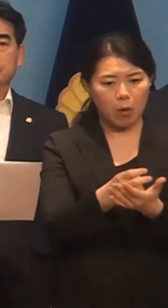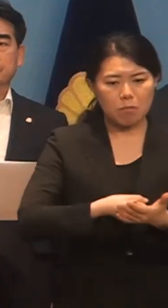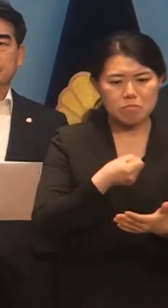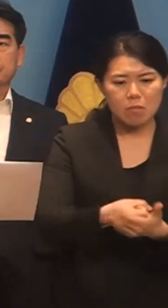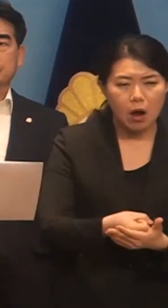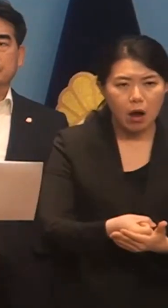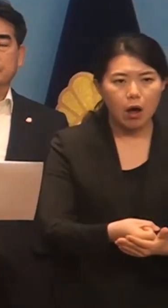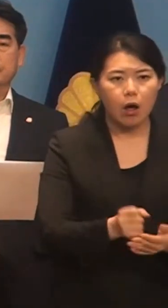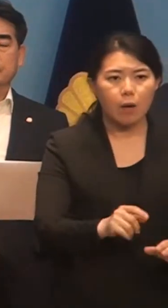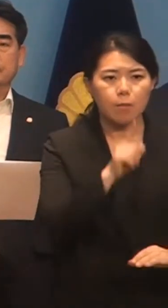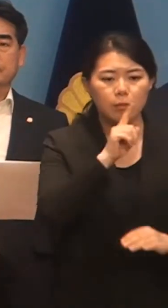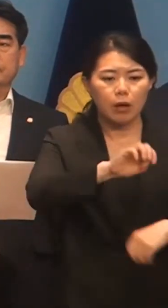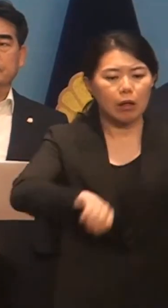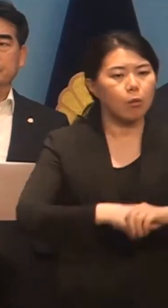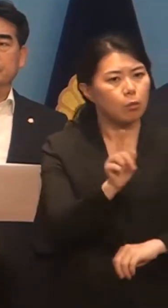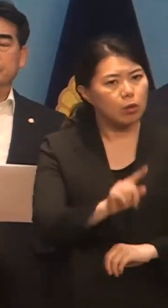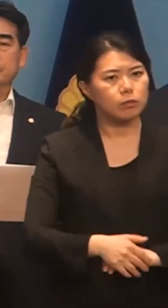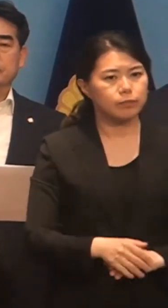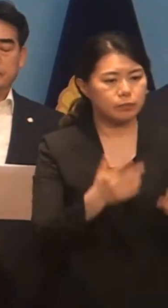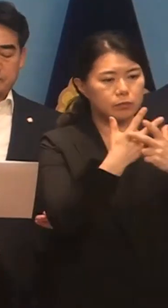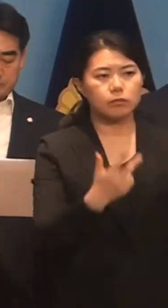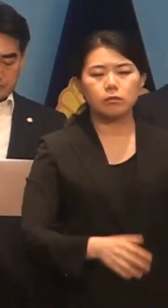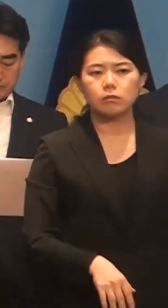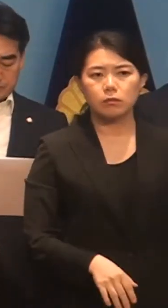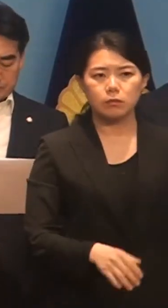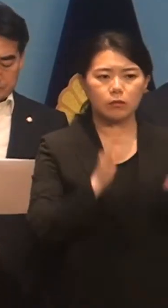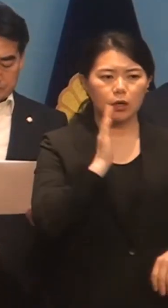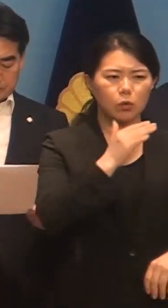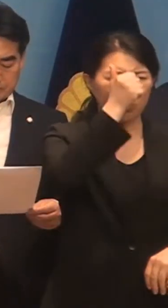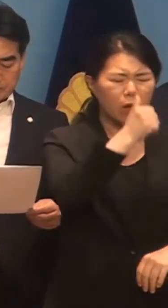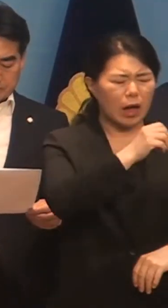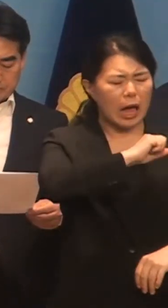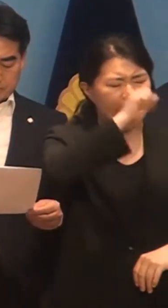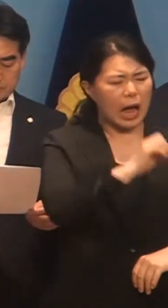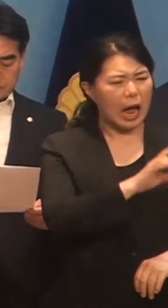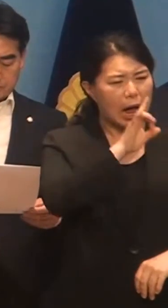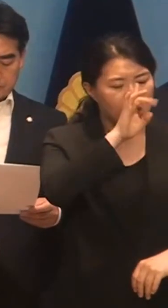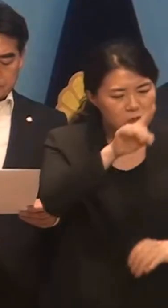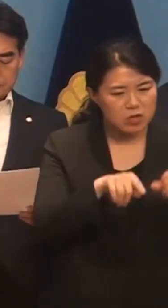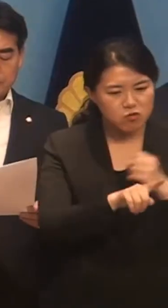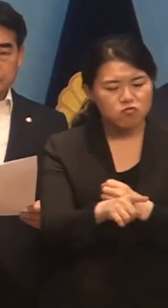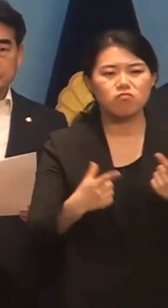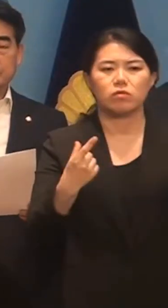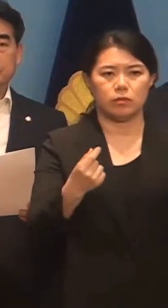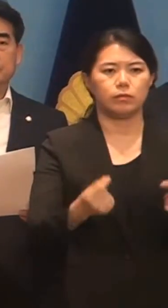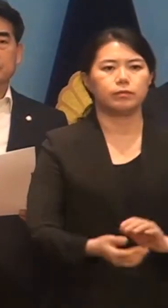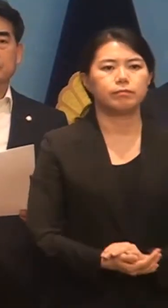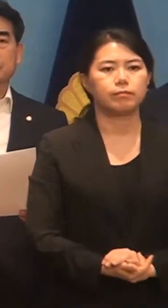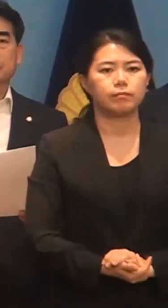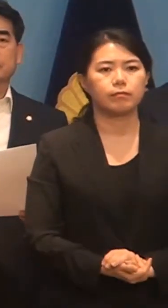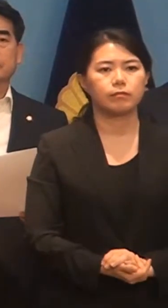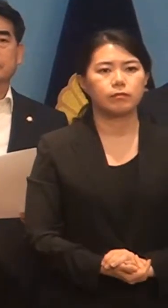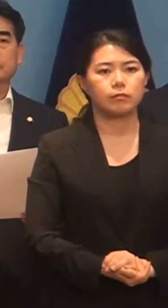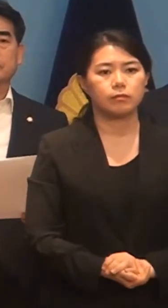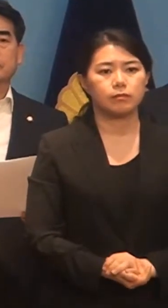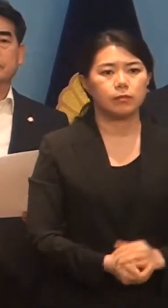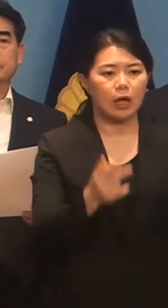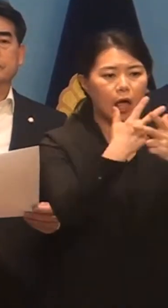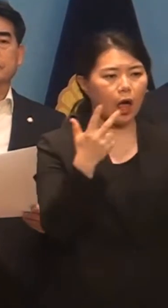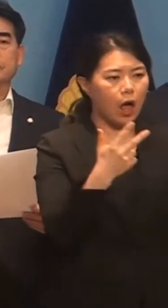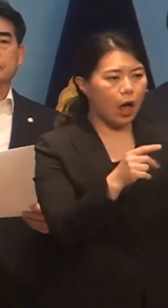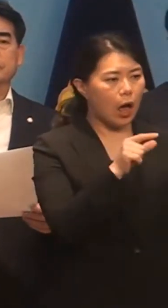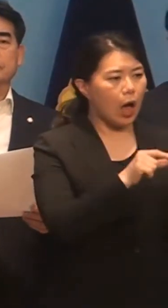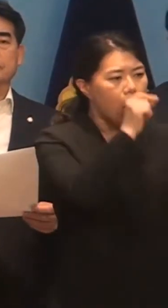처리는 역설적으로 이재명이 결코 대통령이 되어서는 안 되는 이유를 보여줍니다. 이재명